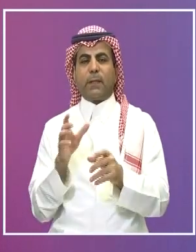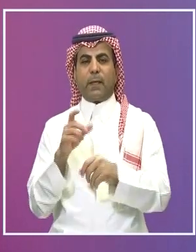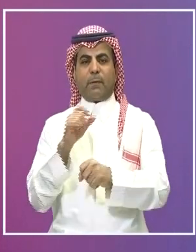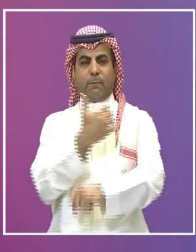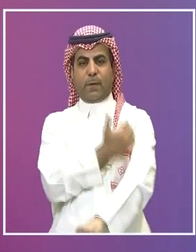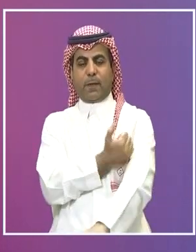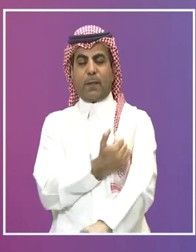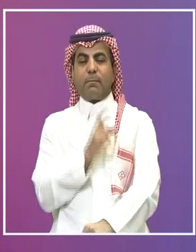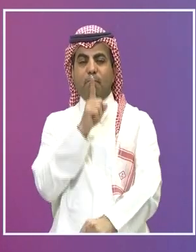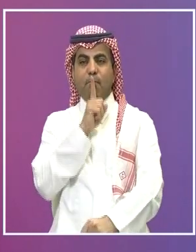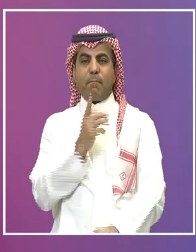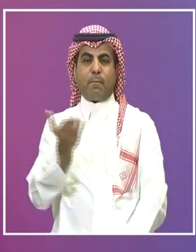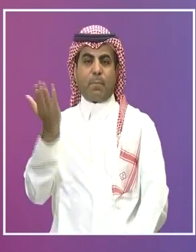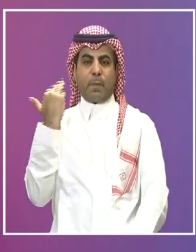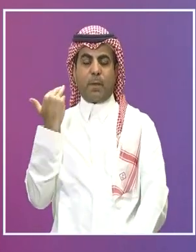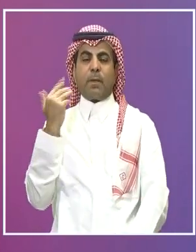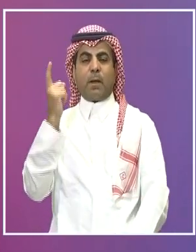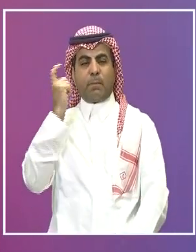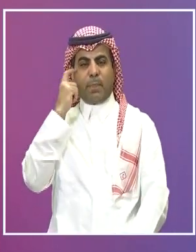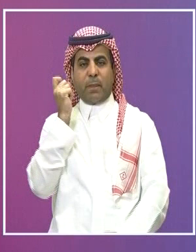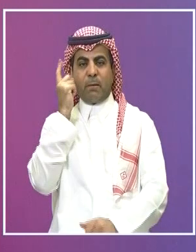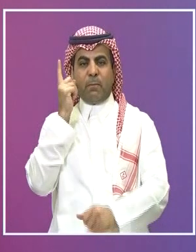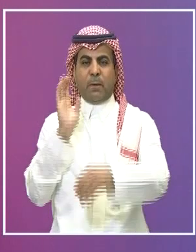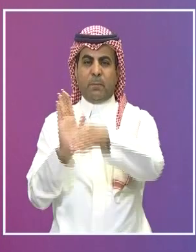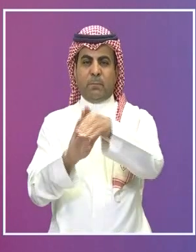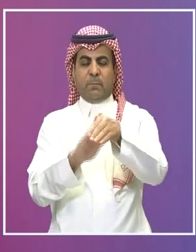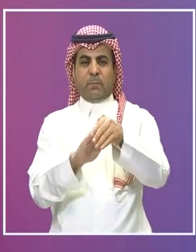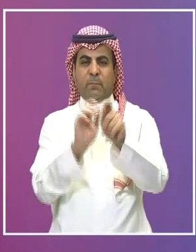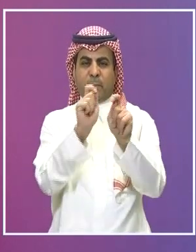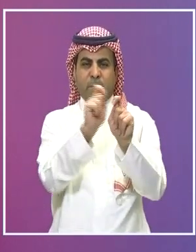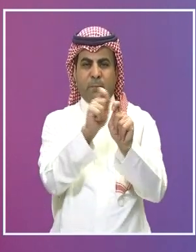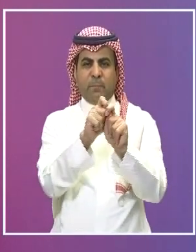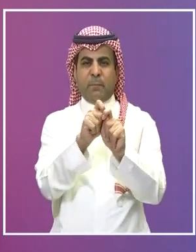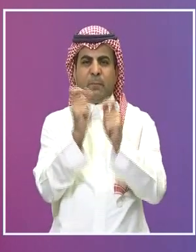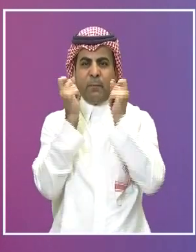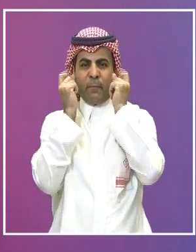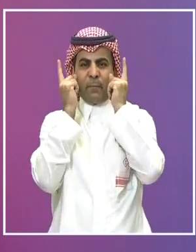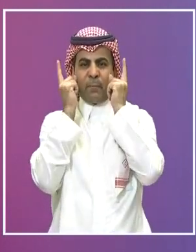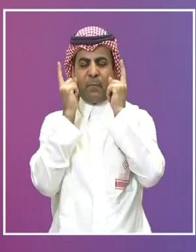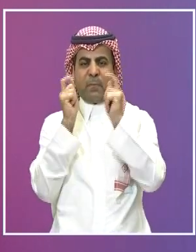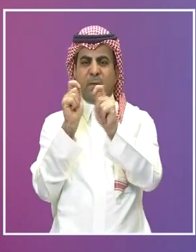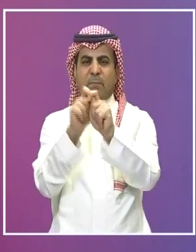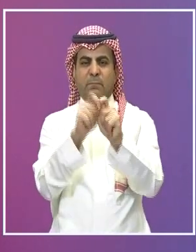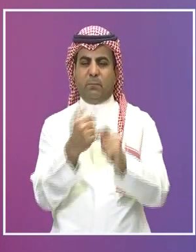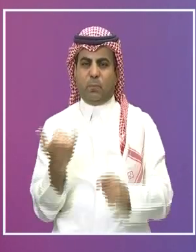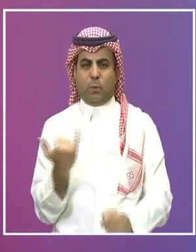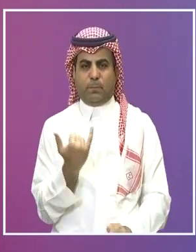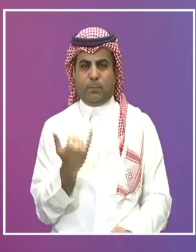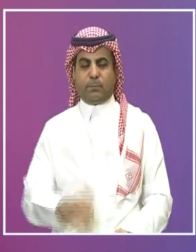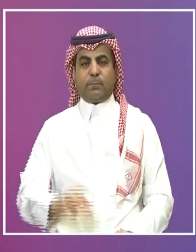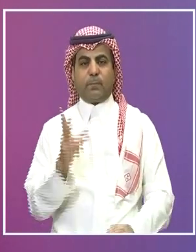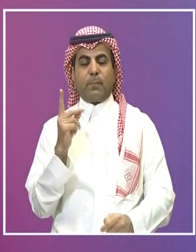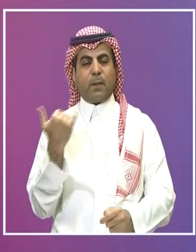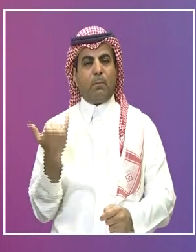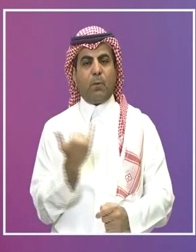حتى ذلك الحين تذكيرهم وغرس السلوكيات الهامة فيهم للاحترازات الصحية أمر مهم جدا.